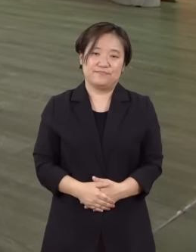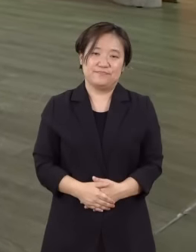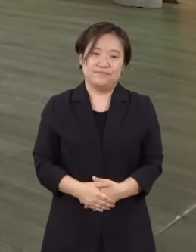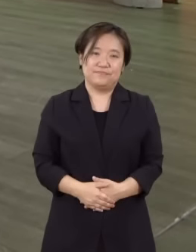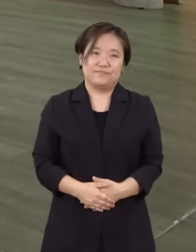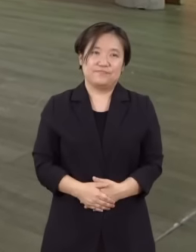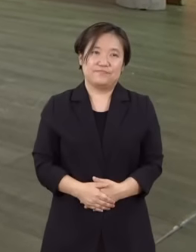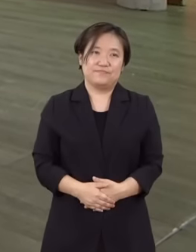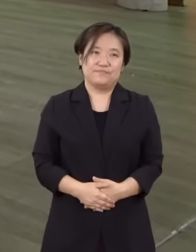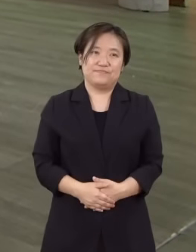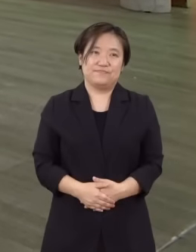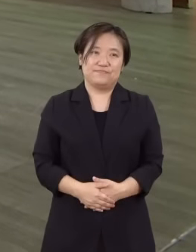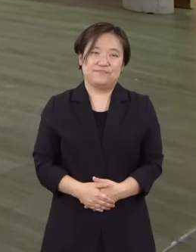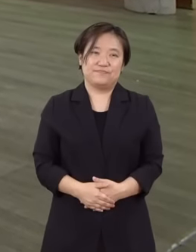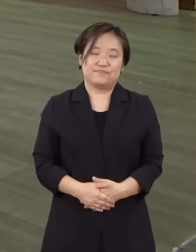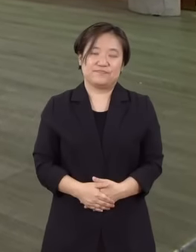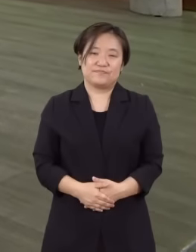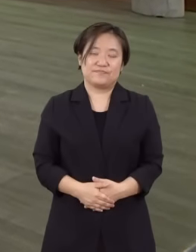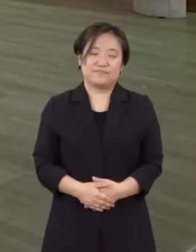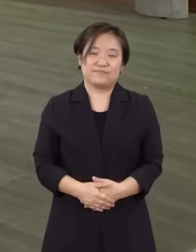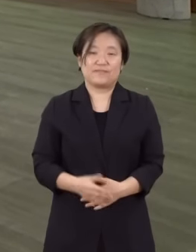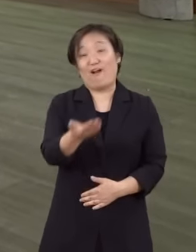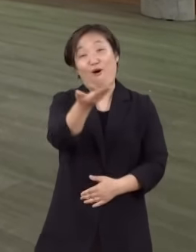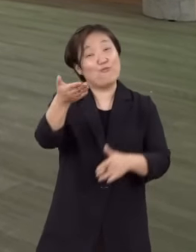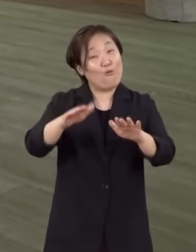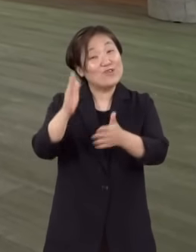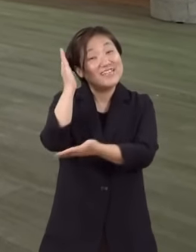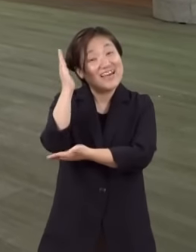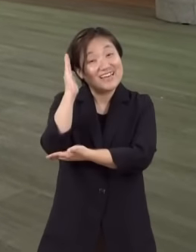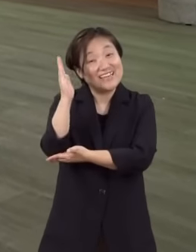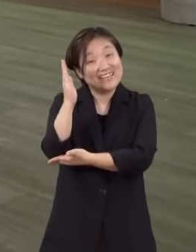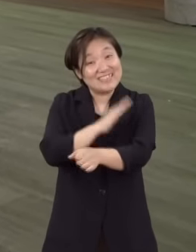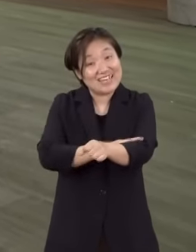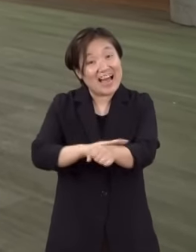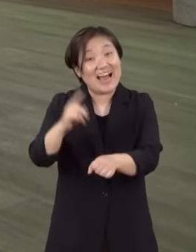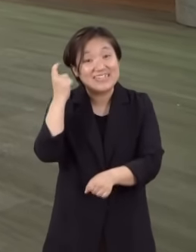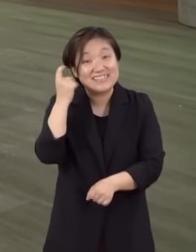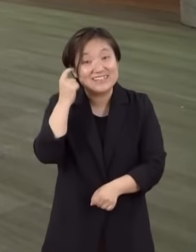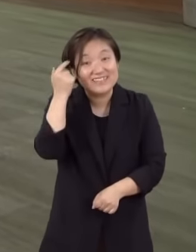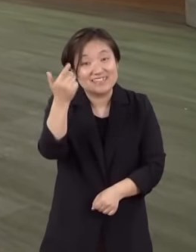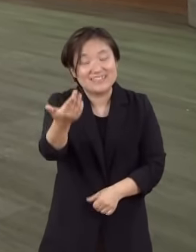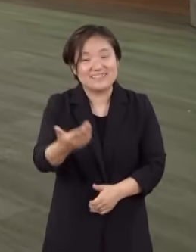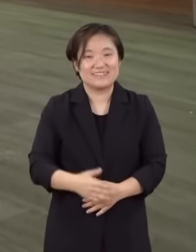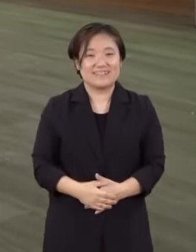불자님 예 여러분 오늘 이야기 어떻게 흥미 진진하게